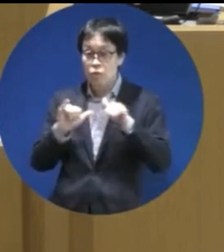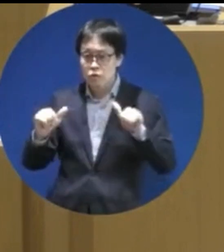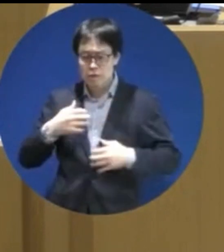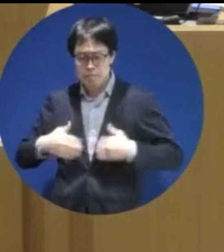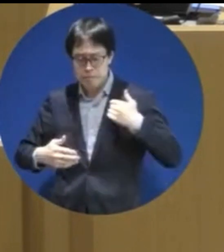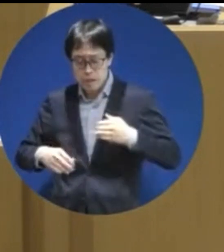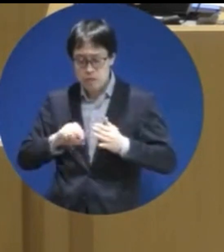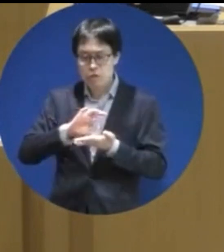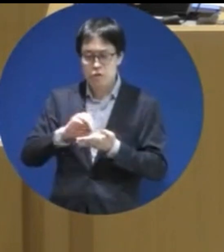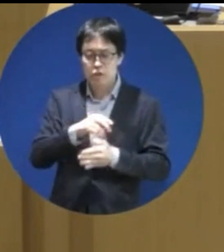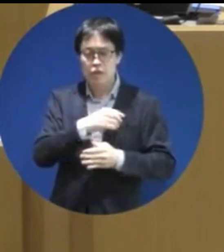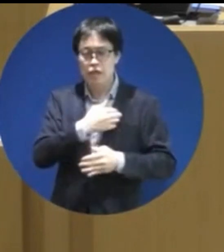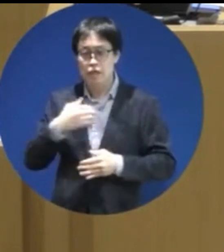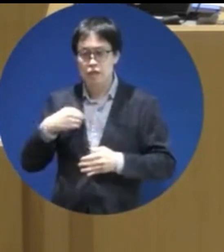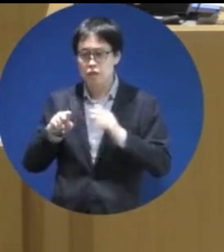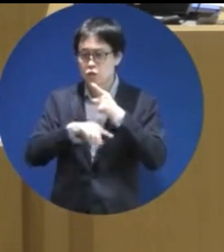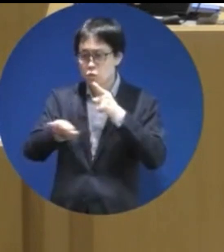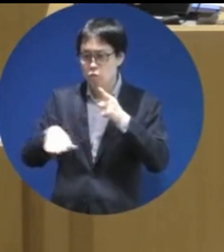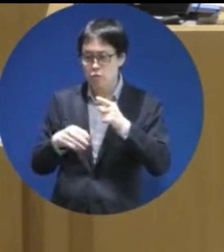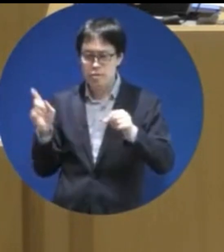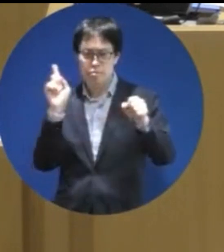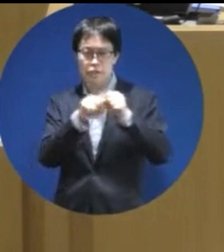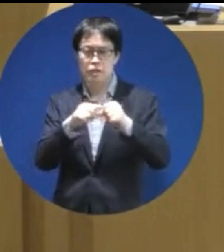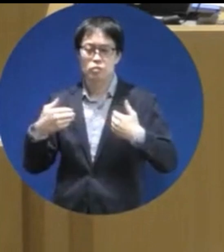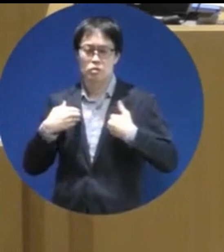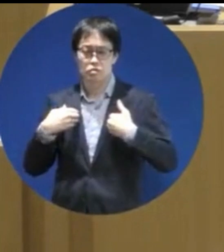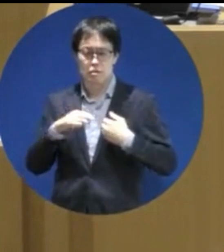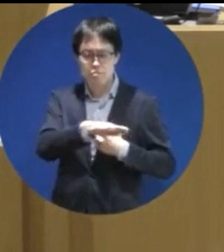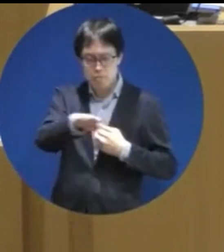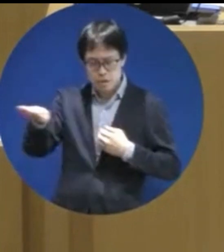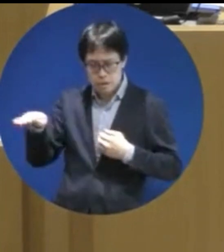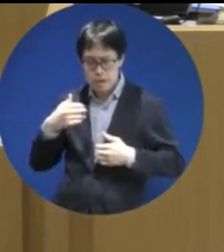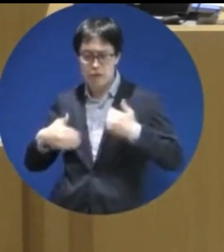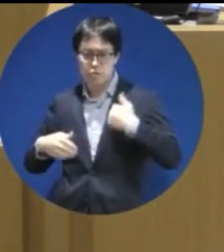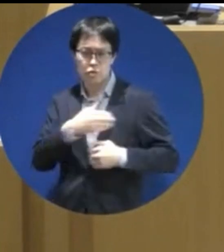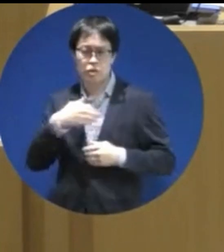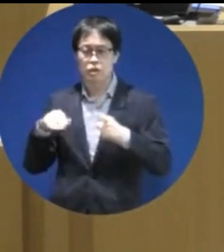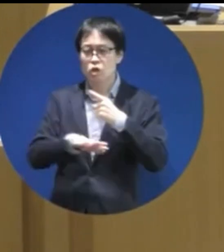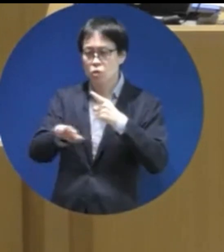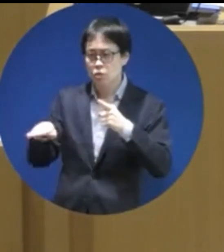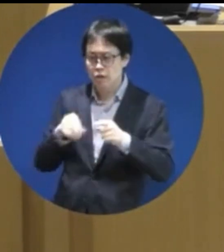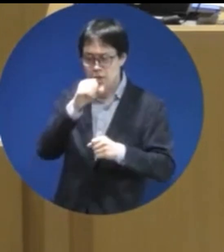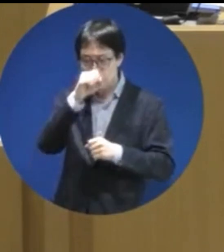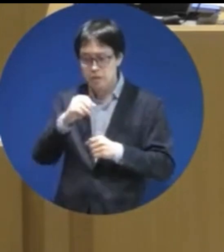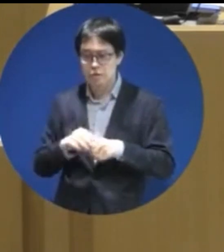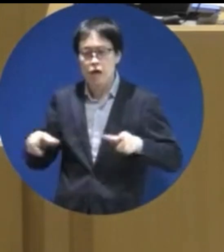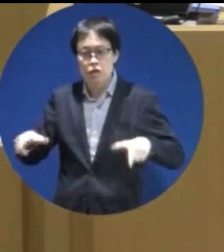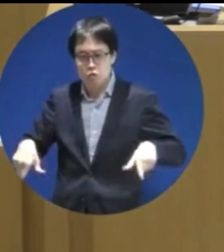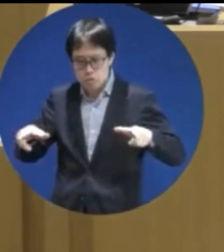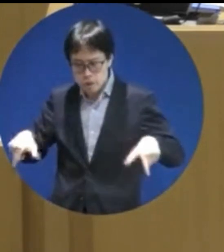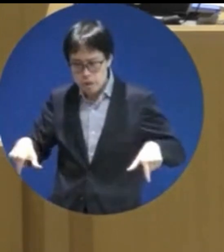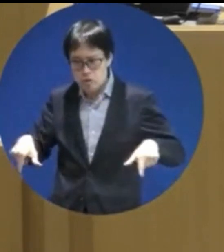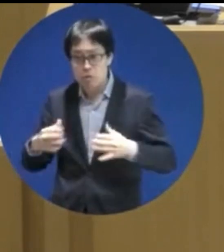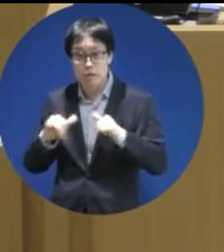しております。私は渋谷区の公園は誰もが楽しめる公園であってほしい。それは車椅子の方はもちろん公